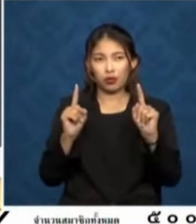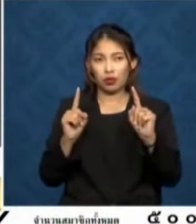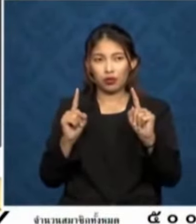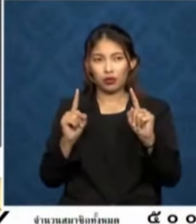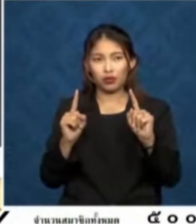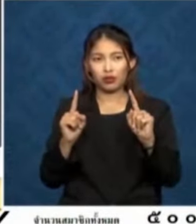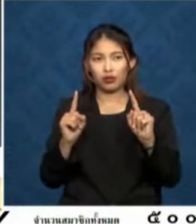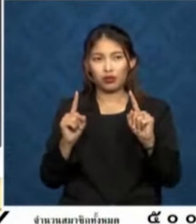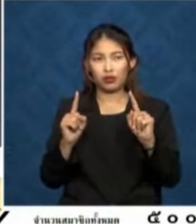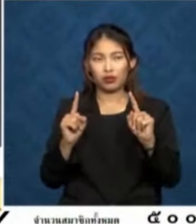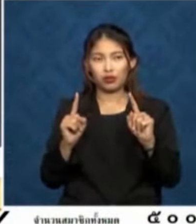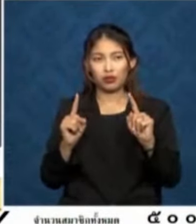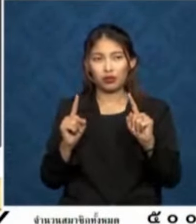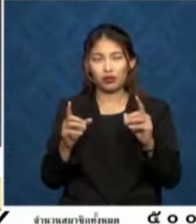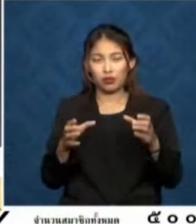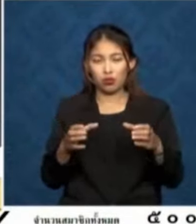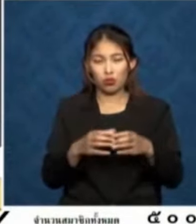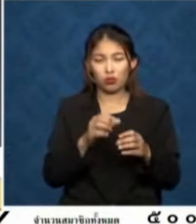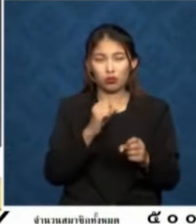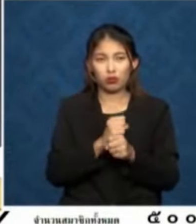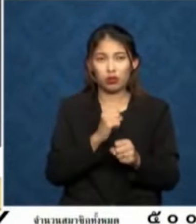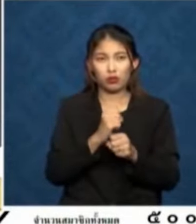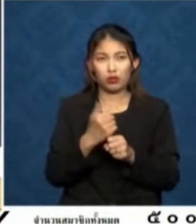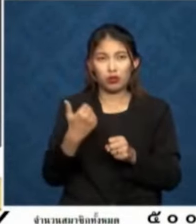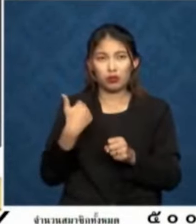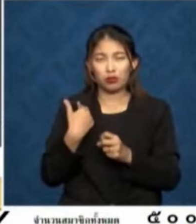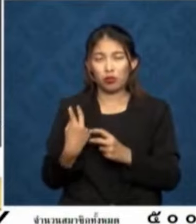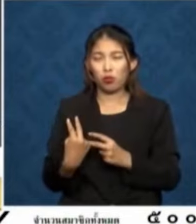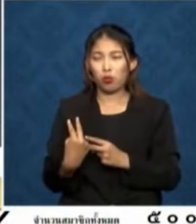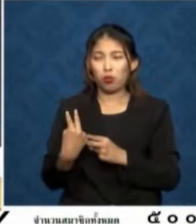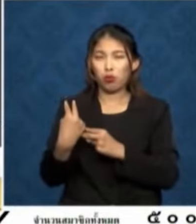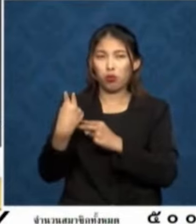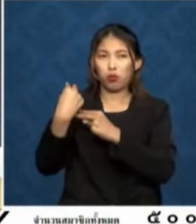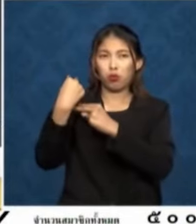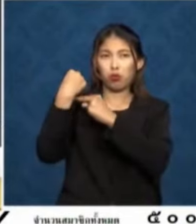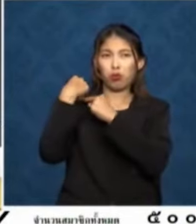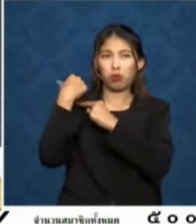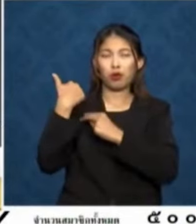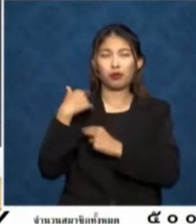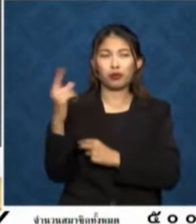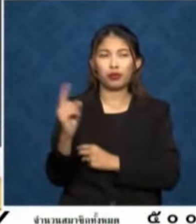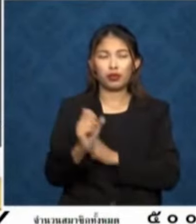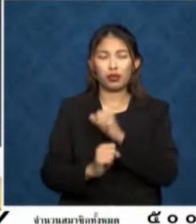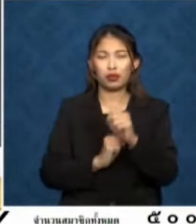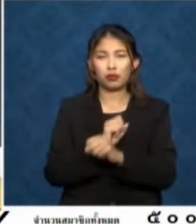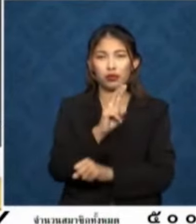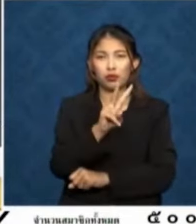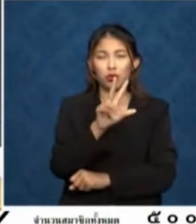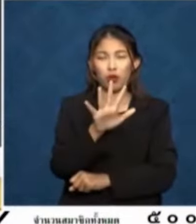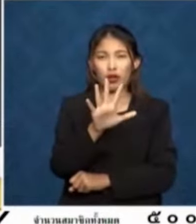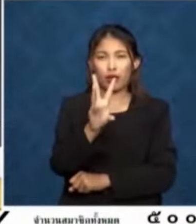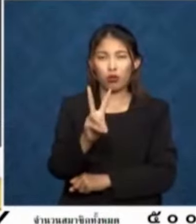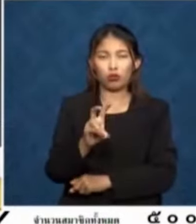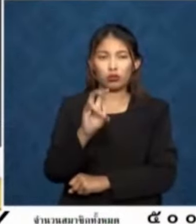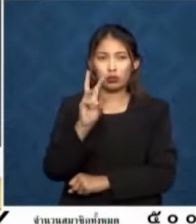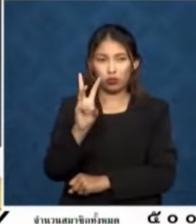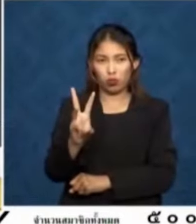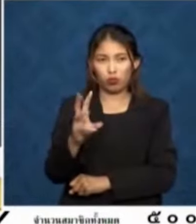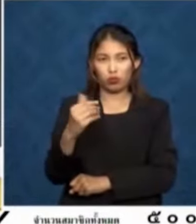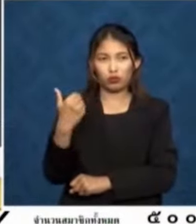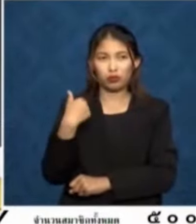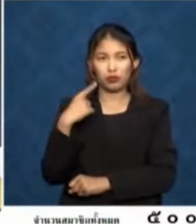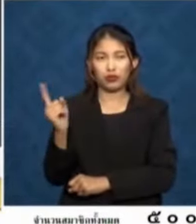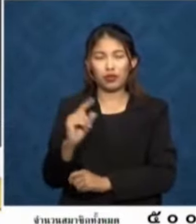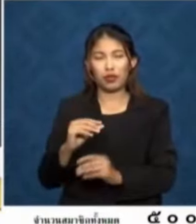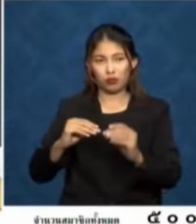ประธานคือทีมงานของดิฉันค่ะได้สืบค้นข้อข้อมูลย้อนหลังไปในปี 2566นะคะพบว่า